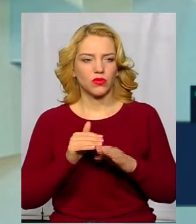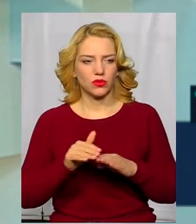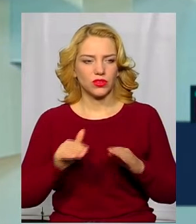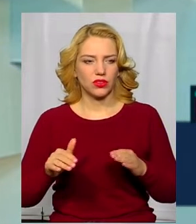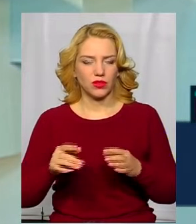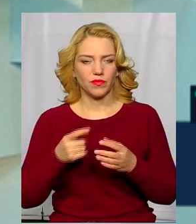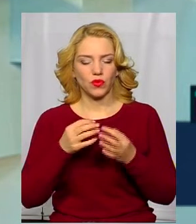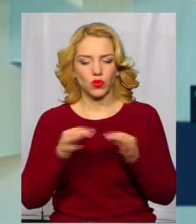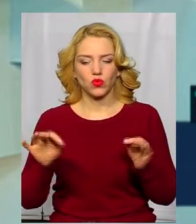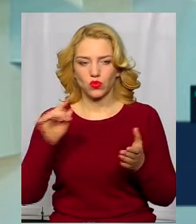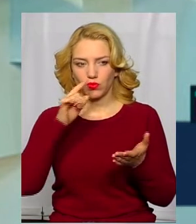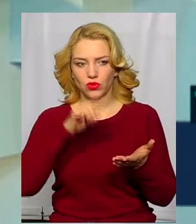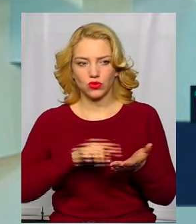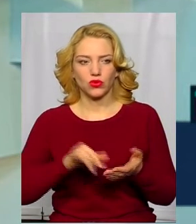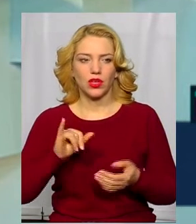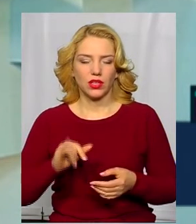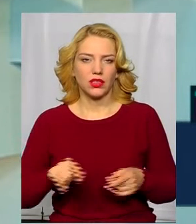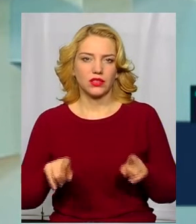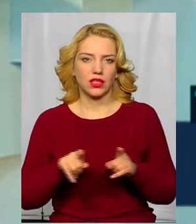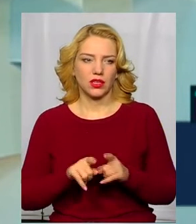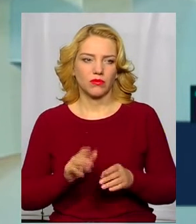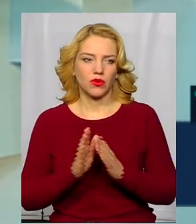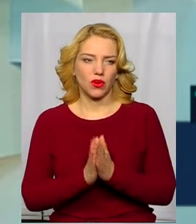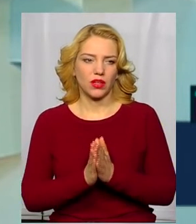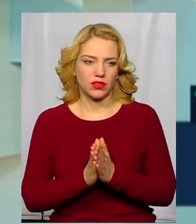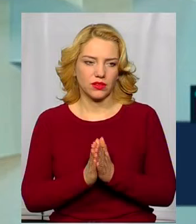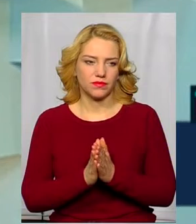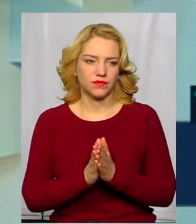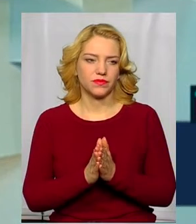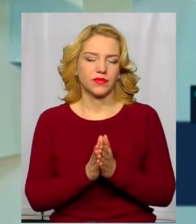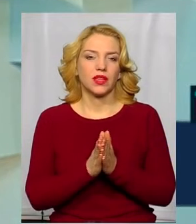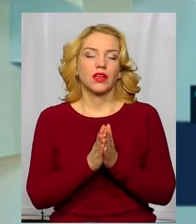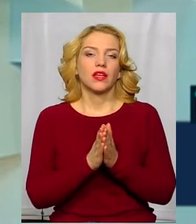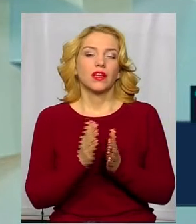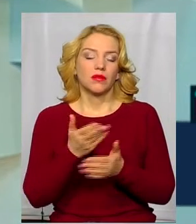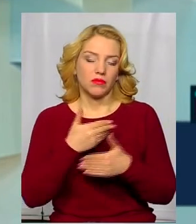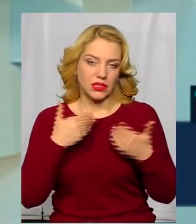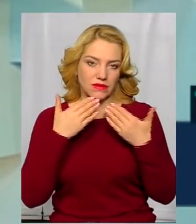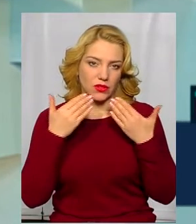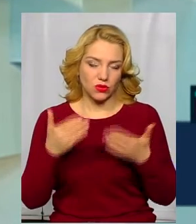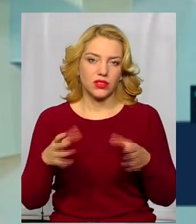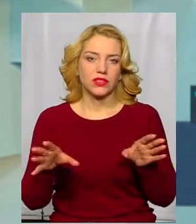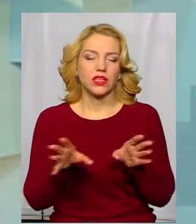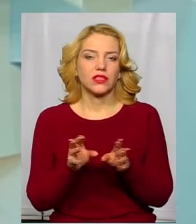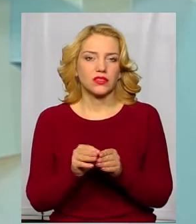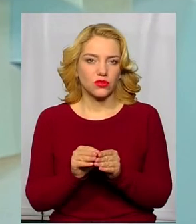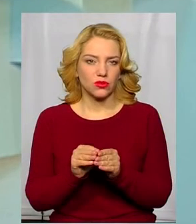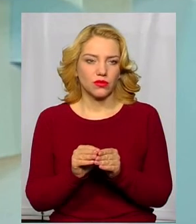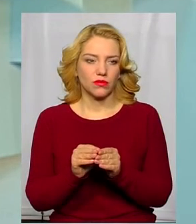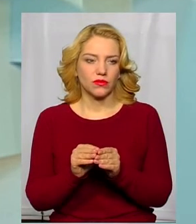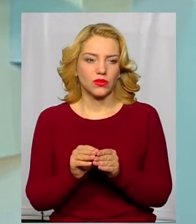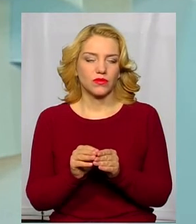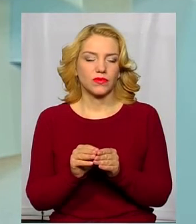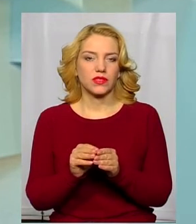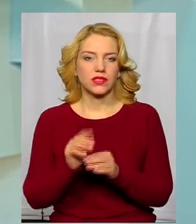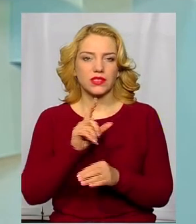дітям доступнішою. І от з таким проханням дійсно і ми звернулись, і разом